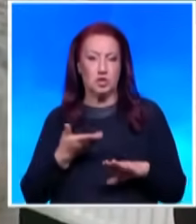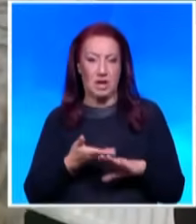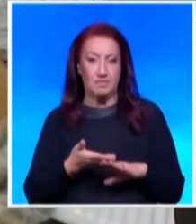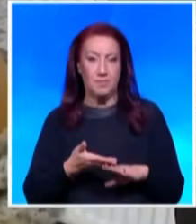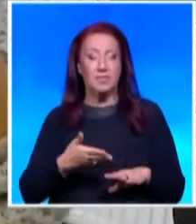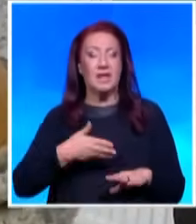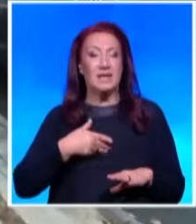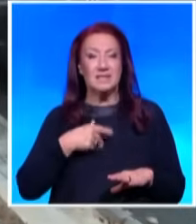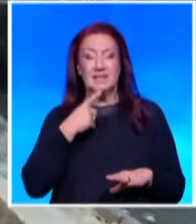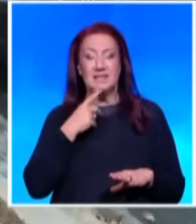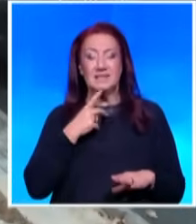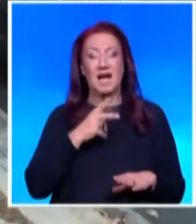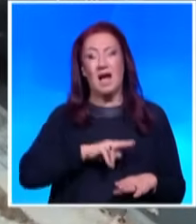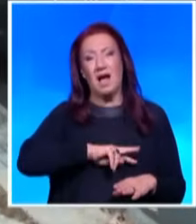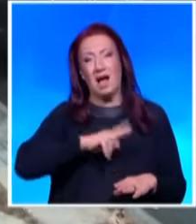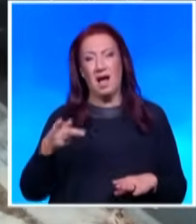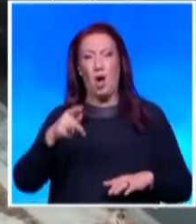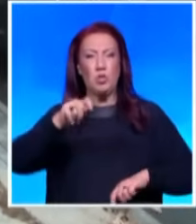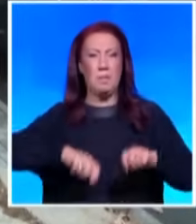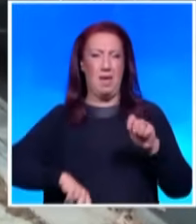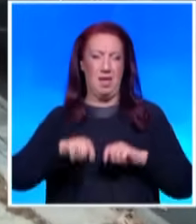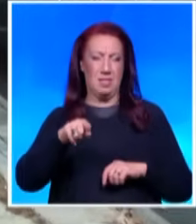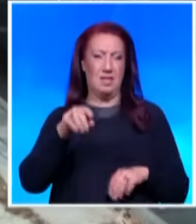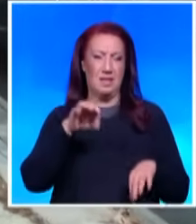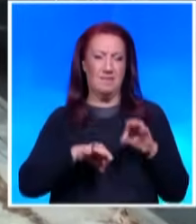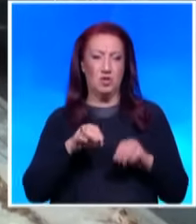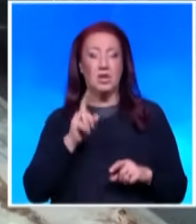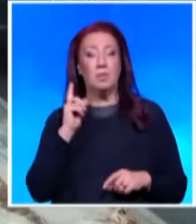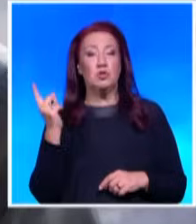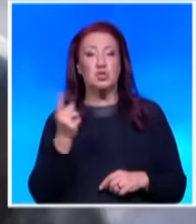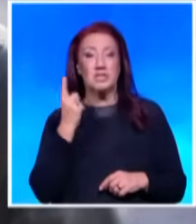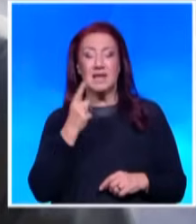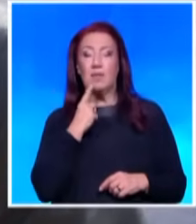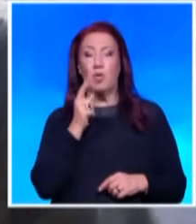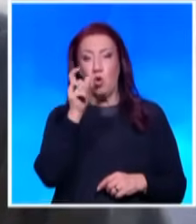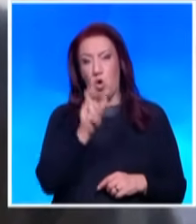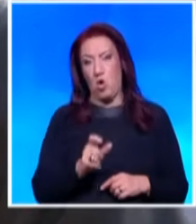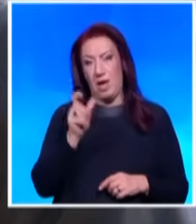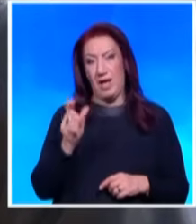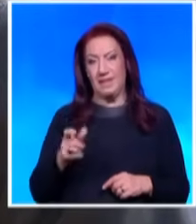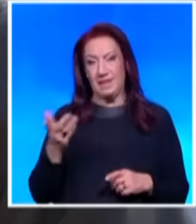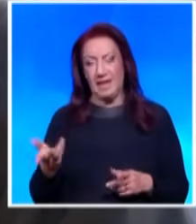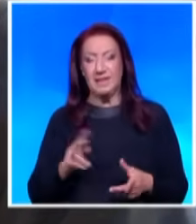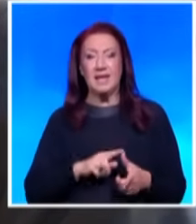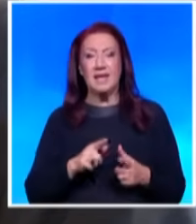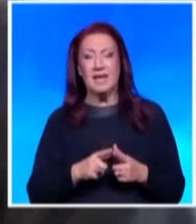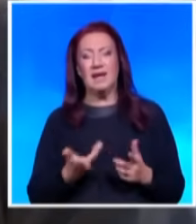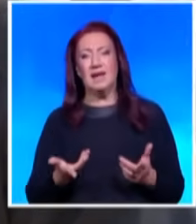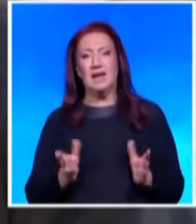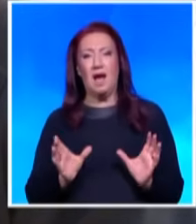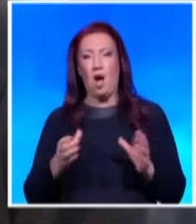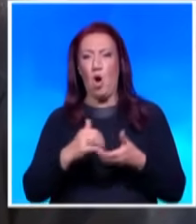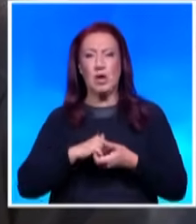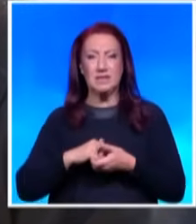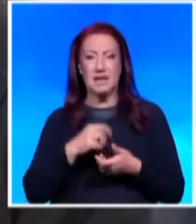обаче могат да подадат само кандидати или формации, издигнали кандидати. Нарушение е защото се